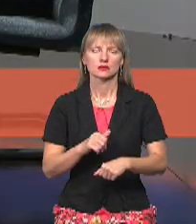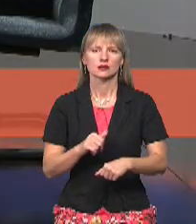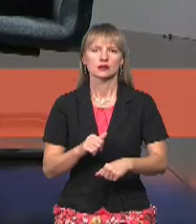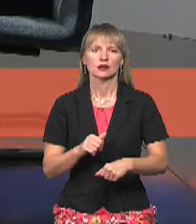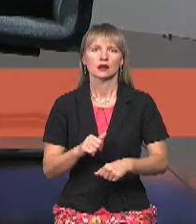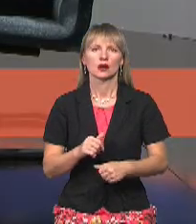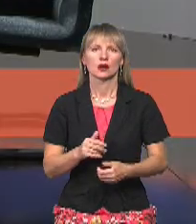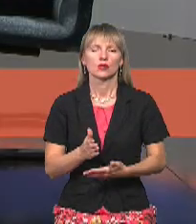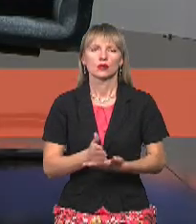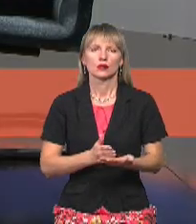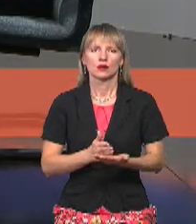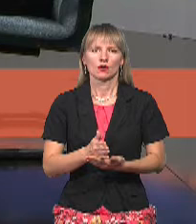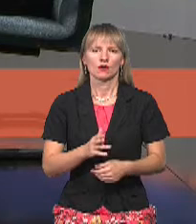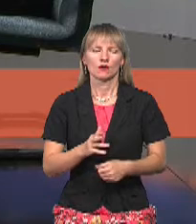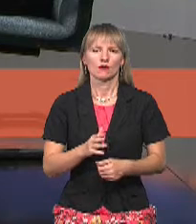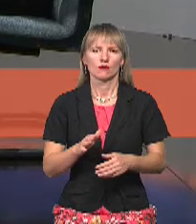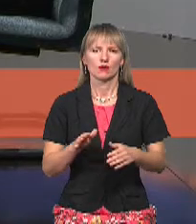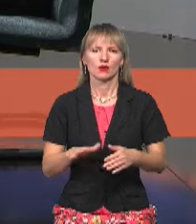ну, службове приміщення.